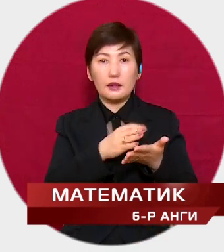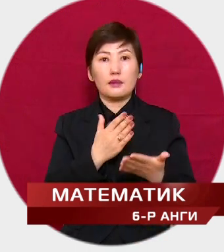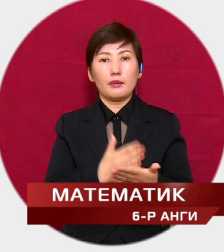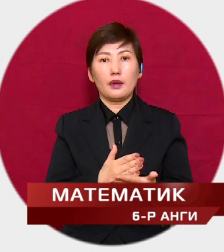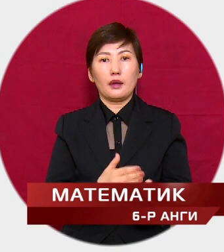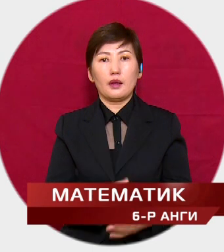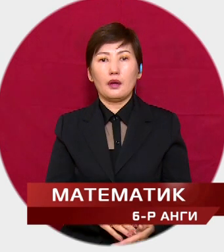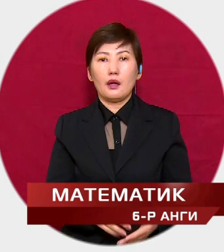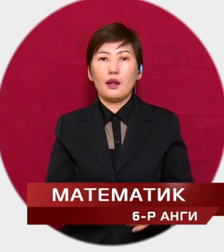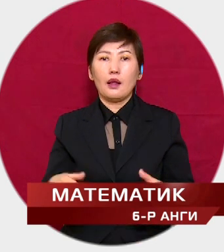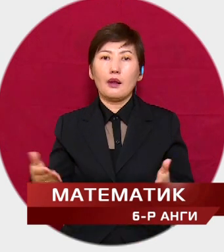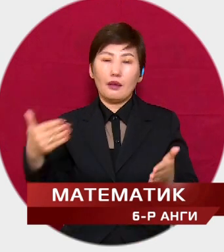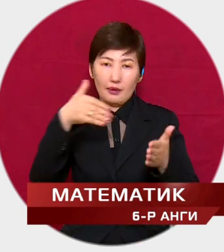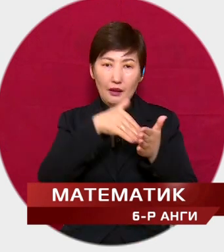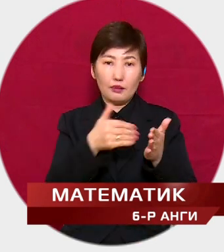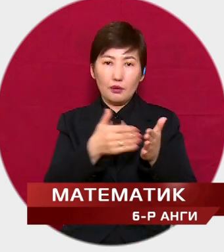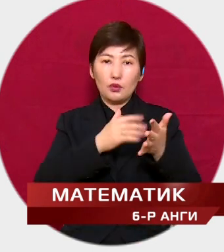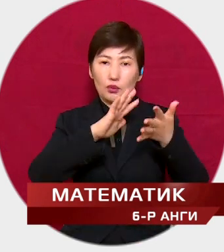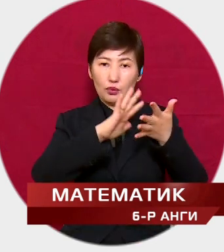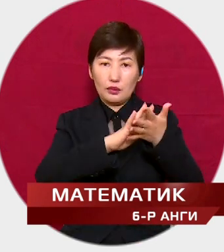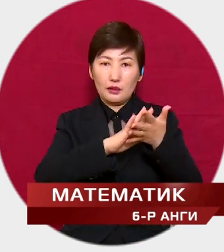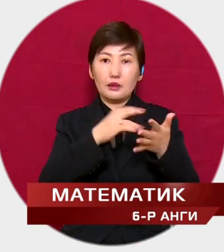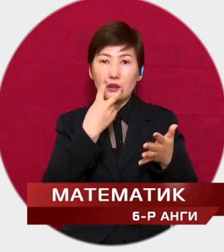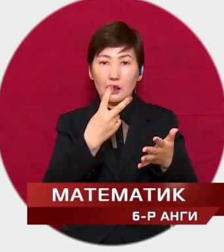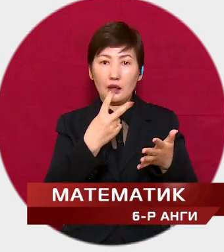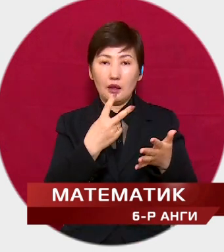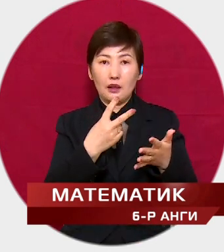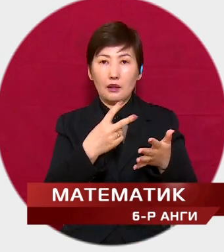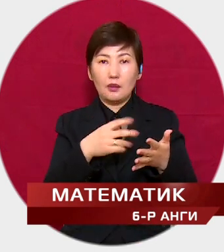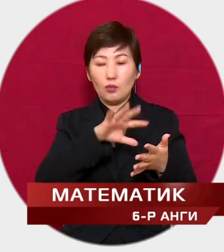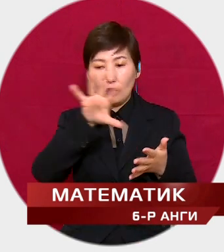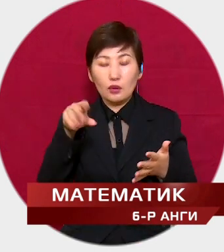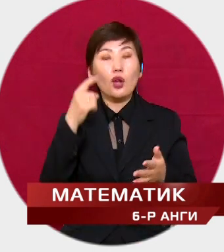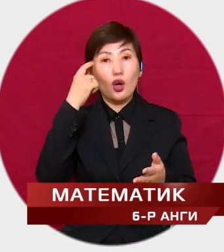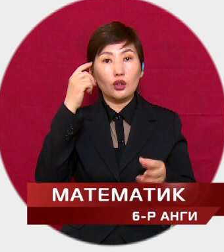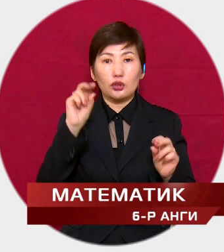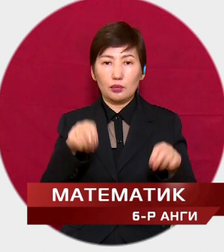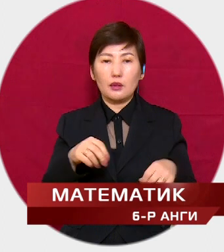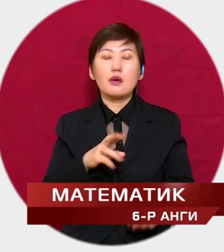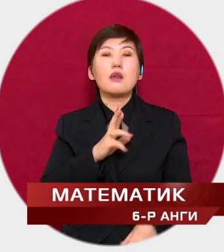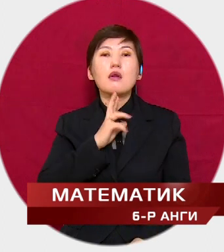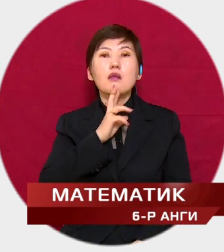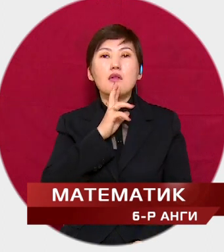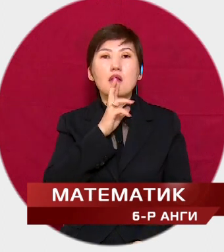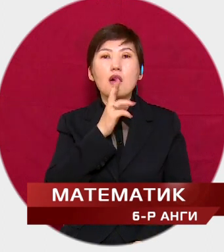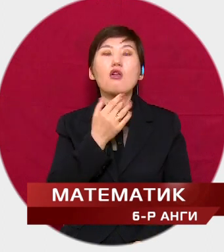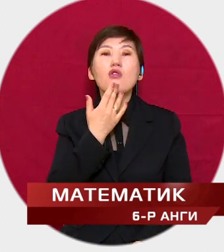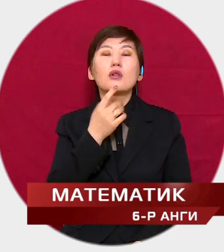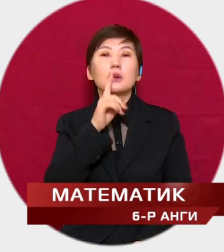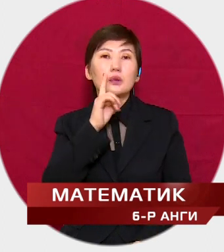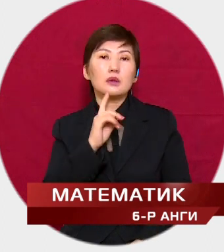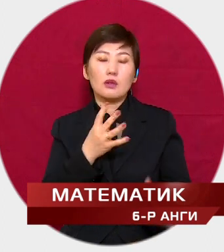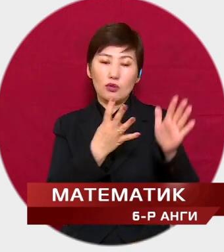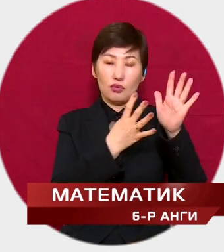энэ тавтамжийнхаа хүснэгтээс хараад одоо бид нэр өгдөр ойлгож байгаа. За ягаан өнгөнд дуртай 9 хүүхэд байсан